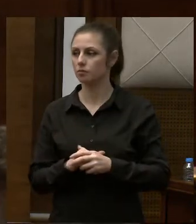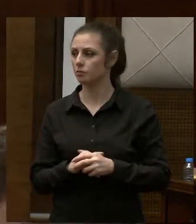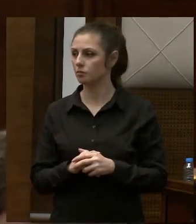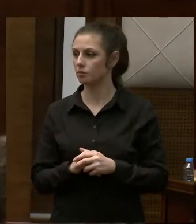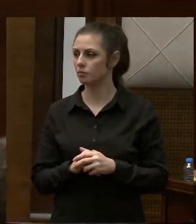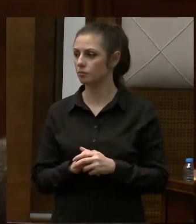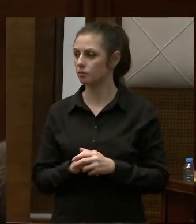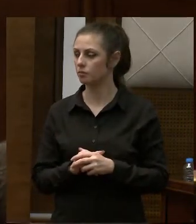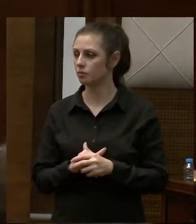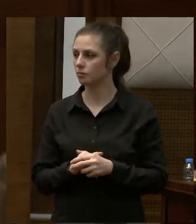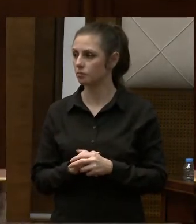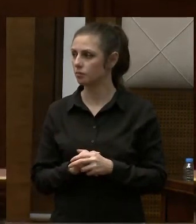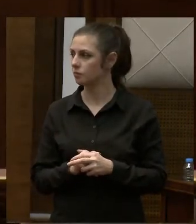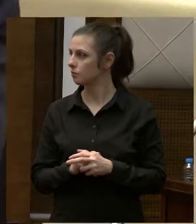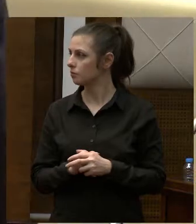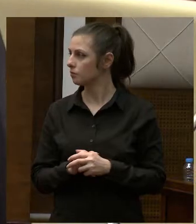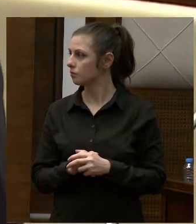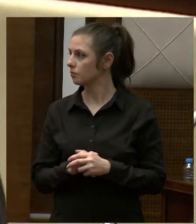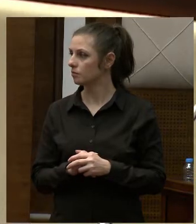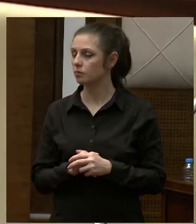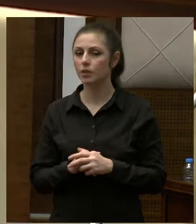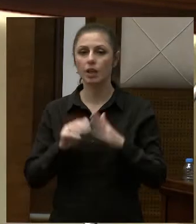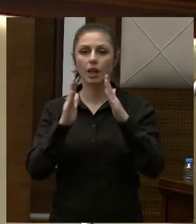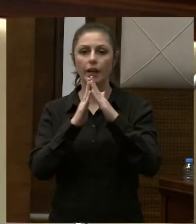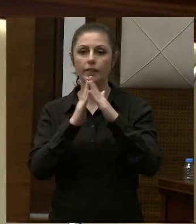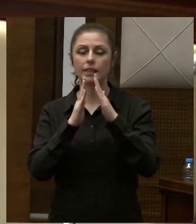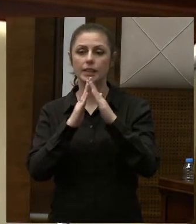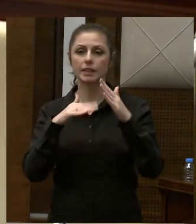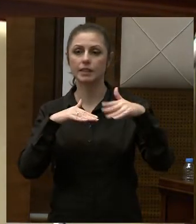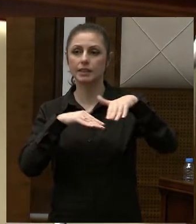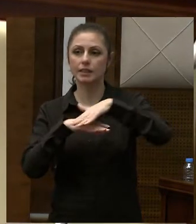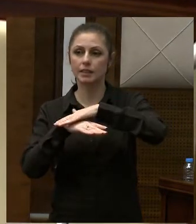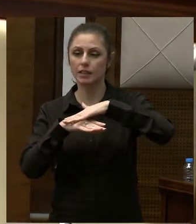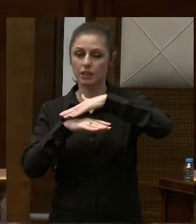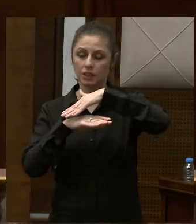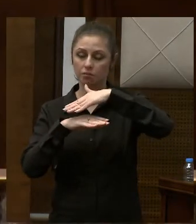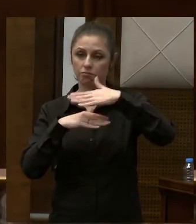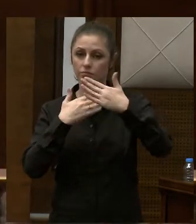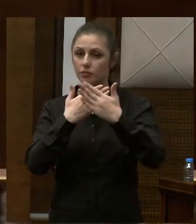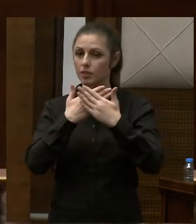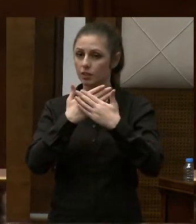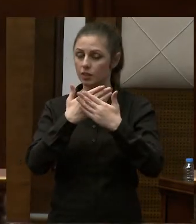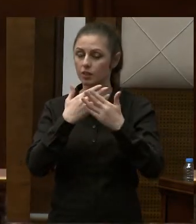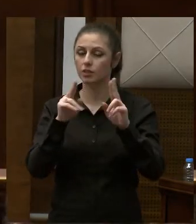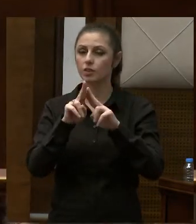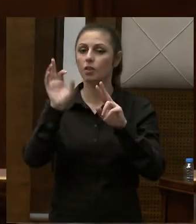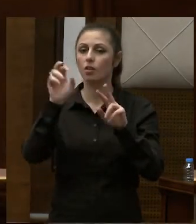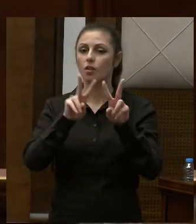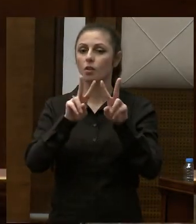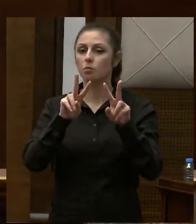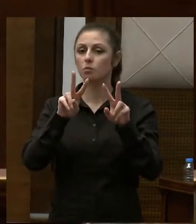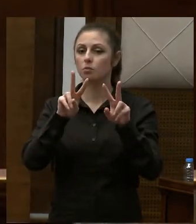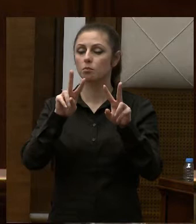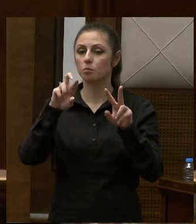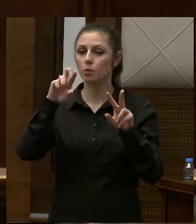ekliyorsunuz. Bir de konutların dış cephesini şu... Alüminyum ne diyorsunuz siz ona bir şey kaplıyorsunuz? Kompozit.